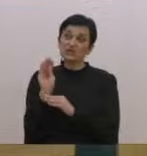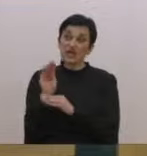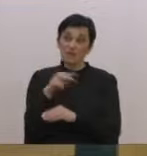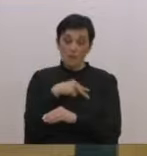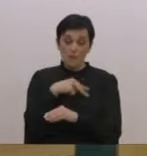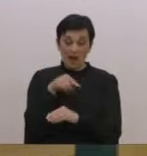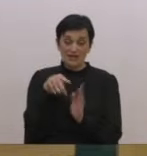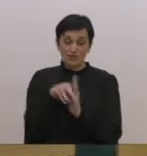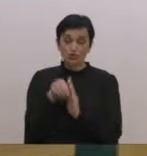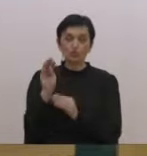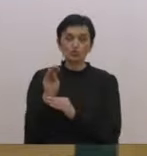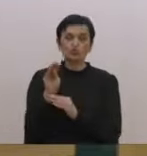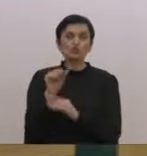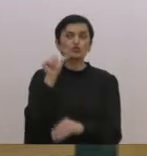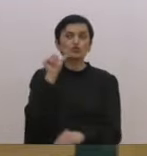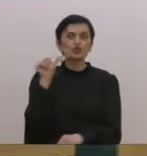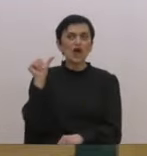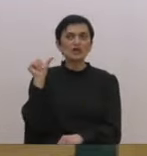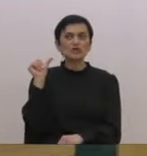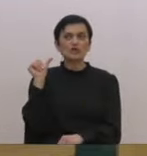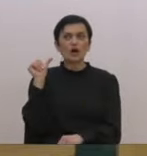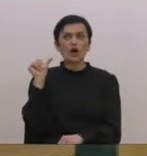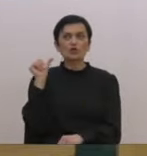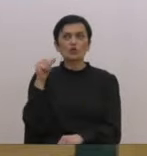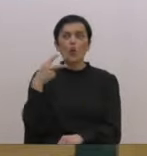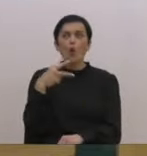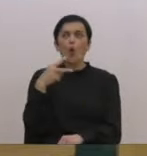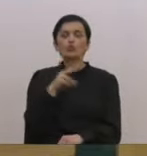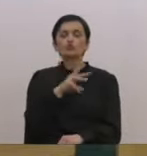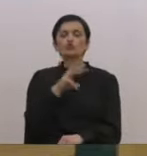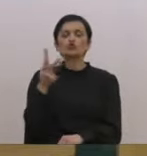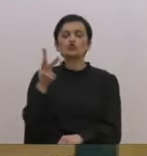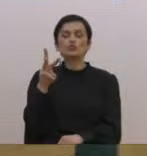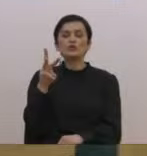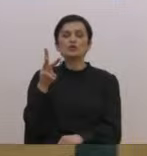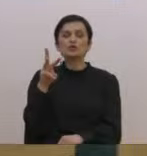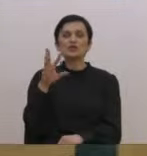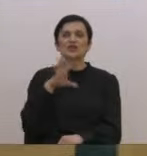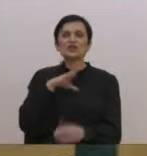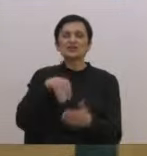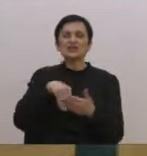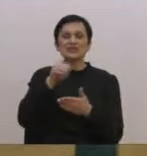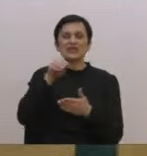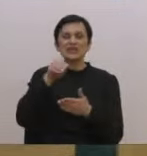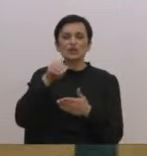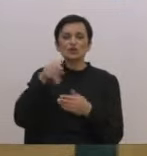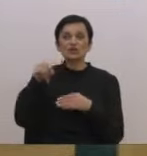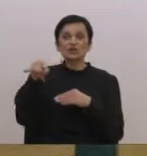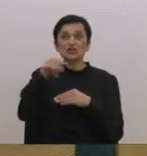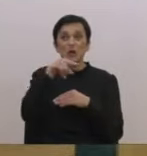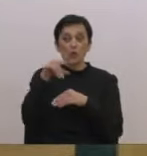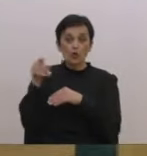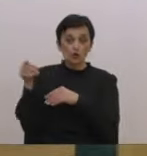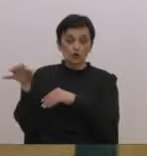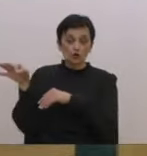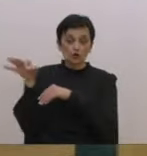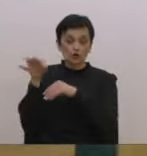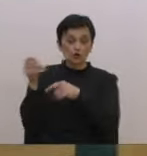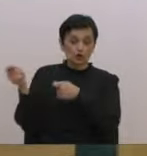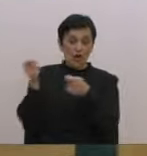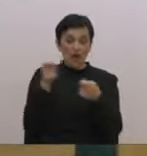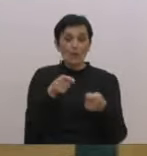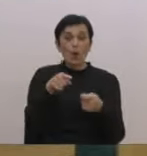პარლამენტში, რომ შარშანო 20 მილიონი საფრენი აპარატები რომ იყიდაო ამ ქვეყანამ შემოიტანაო, აი